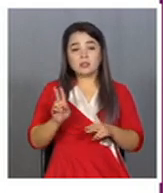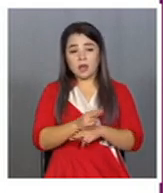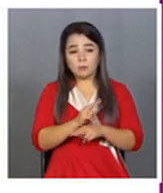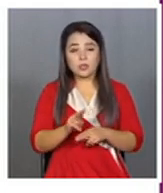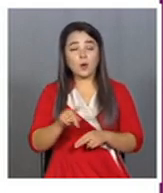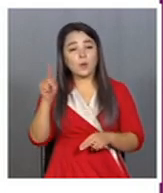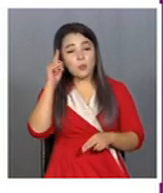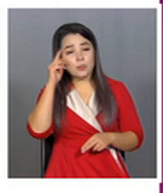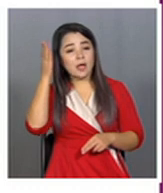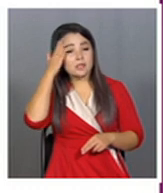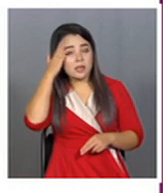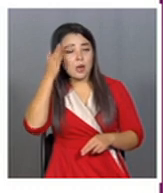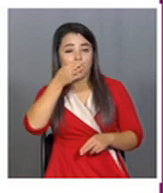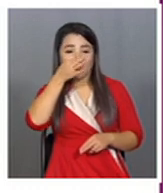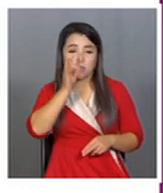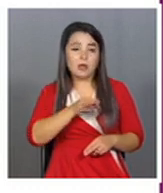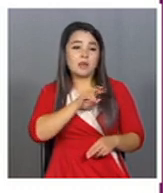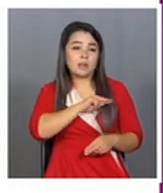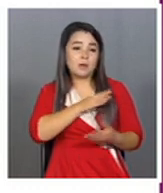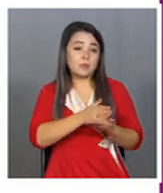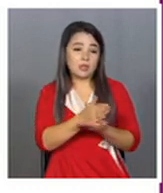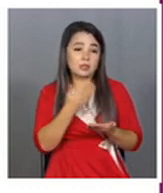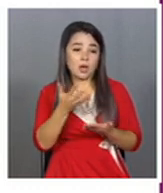санасы туралы тәжірибесі деген еңбектерінде